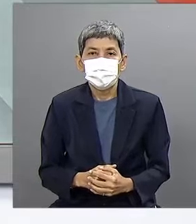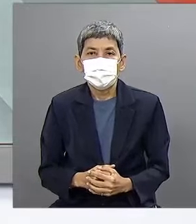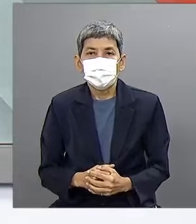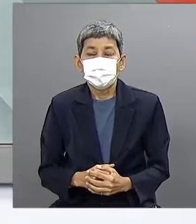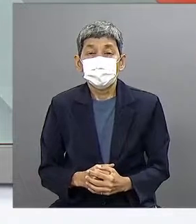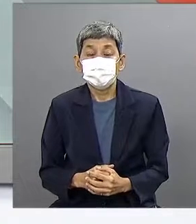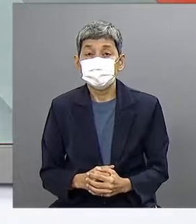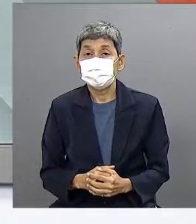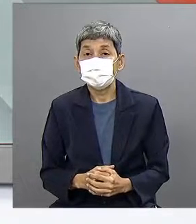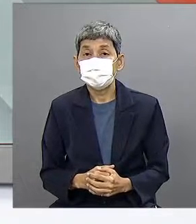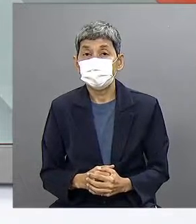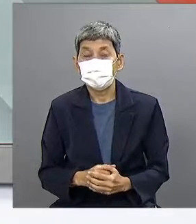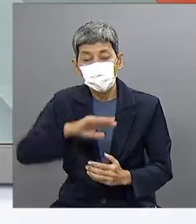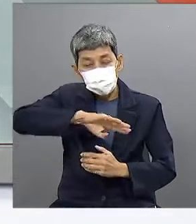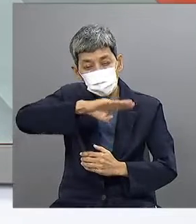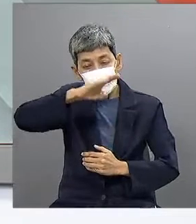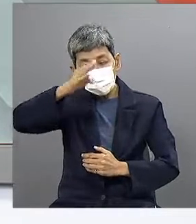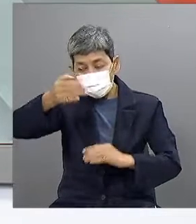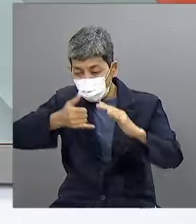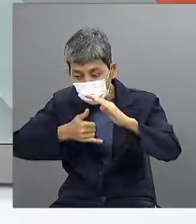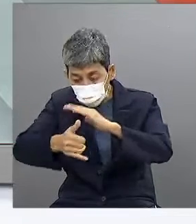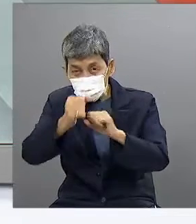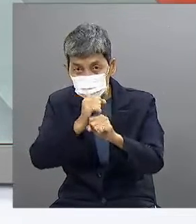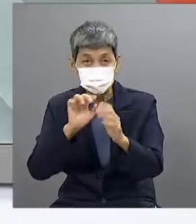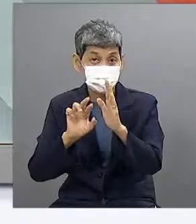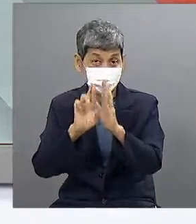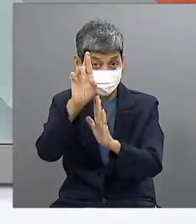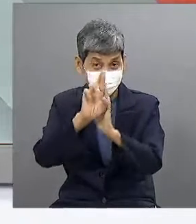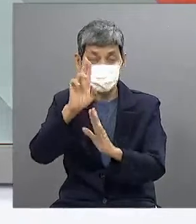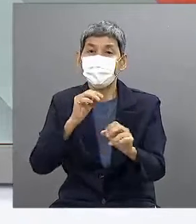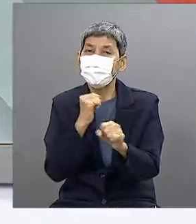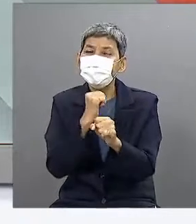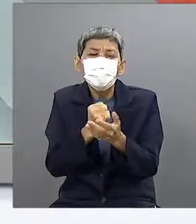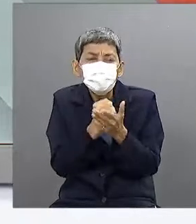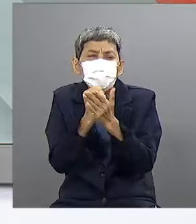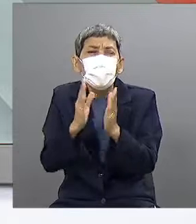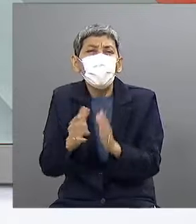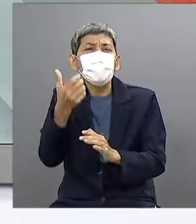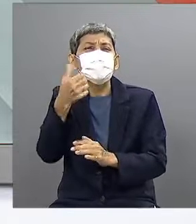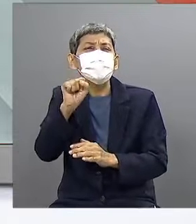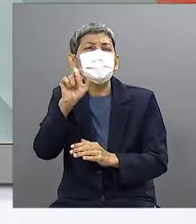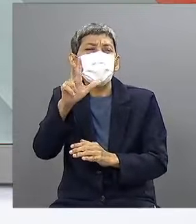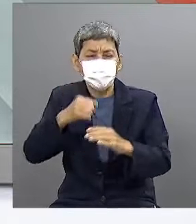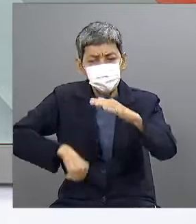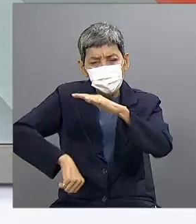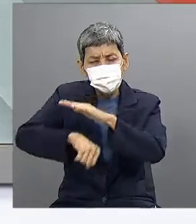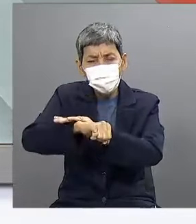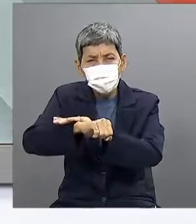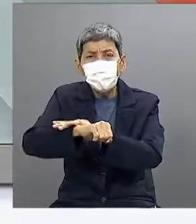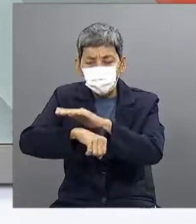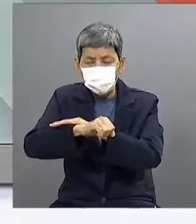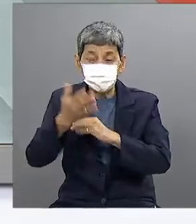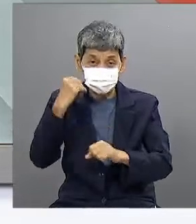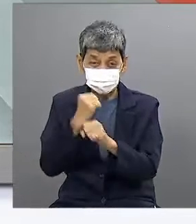ถ้ำหลวงที่จังหวัดเชียงรายมีชื่อเสียงไปทั่วโลกจากปฏิบัติการช่วยเหลือ13ชีวิตทีมหมูป่าอะคาเดมี่ครับจากวันนั้นจน